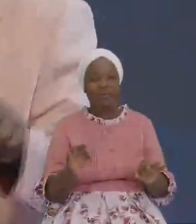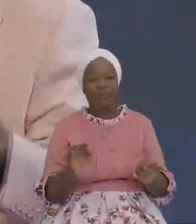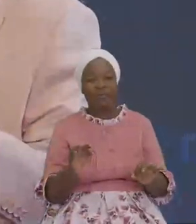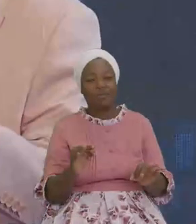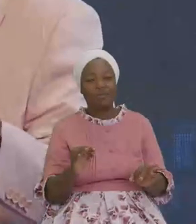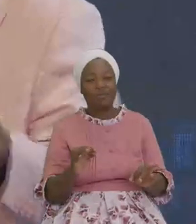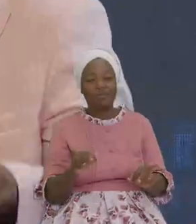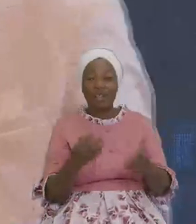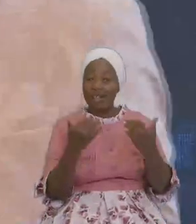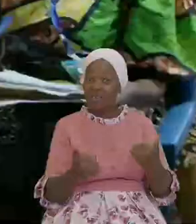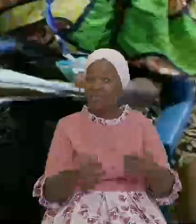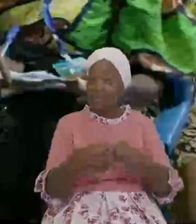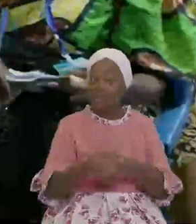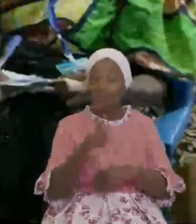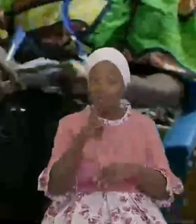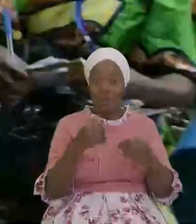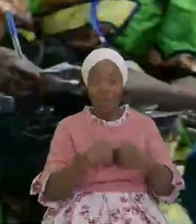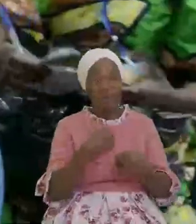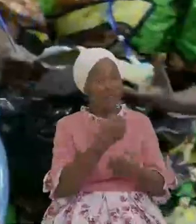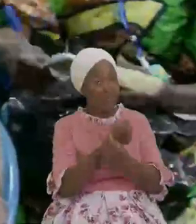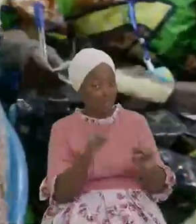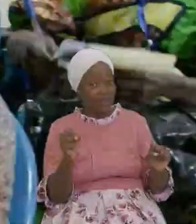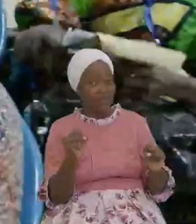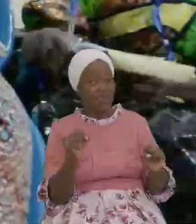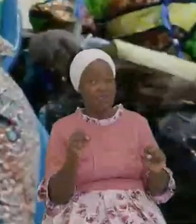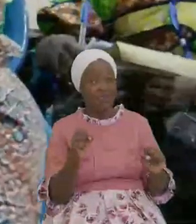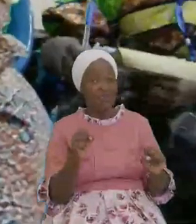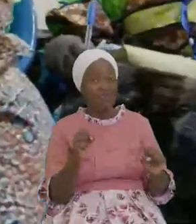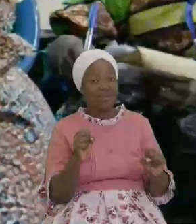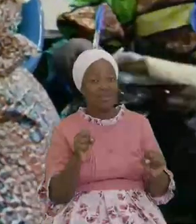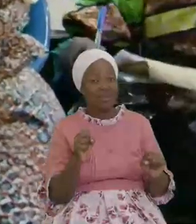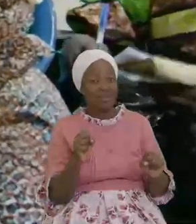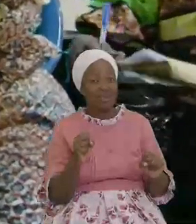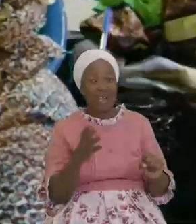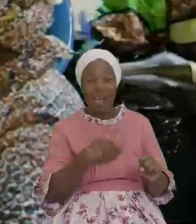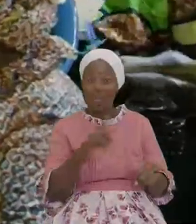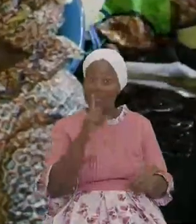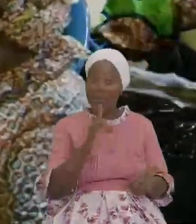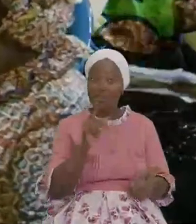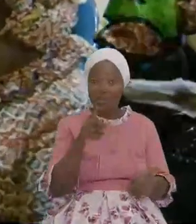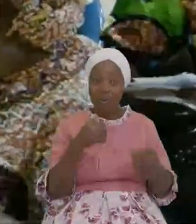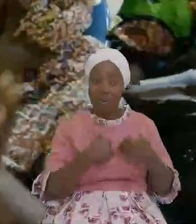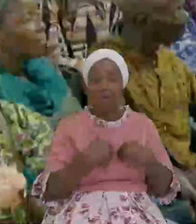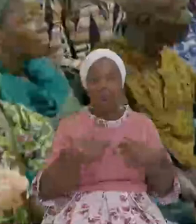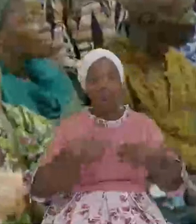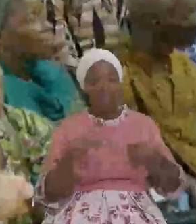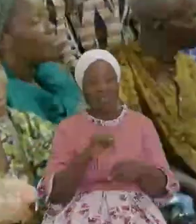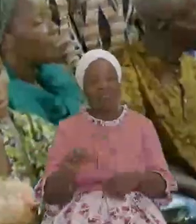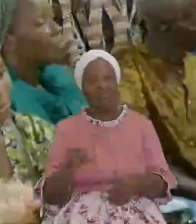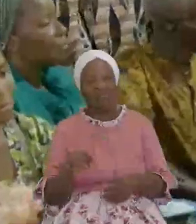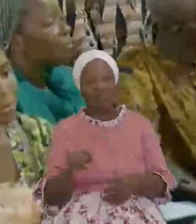totale. Ce soir, tu auras le salut. Et bien sûr, tu auras la